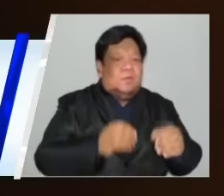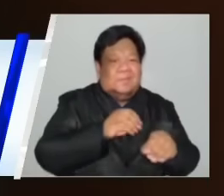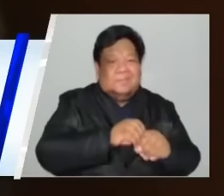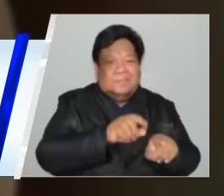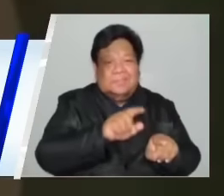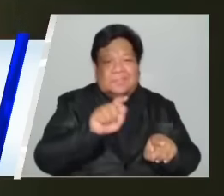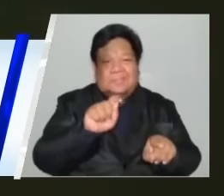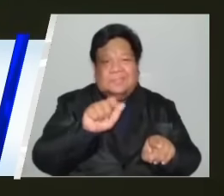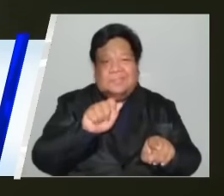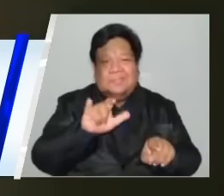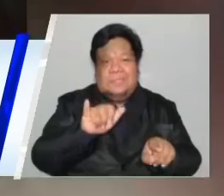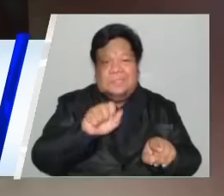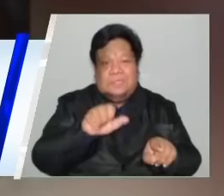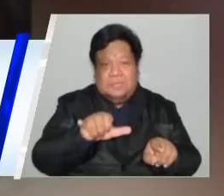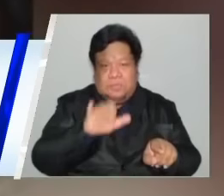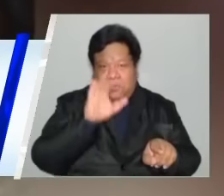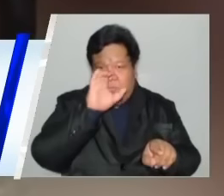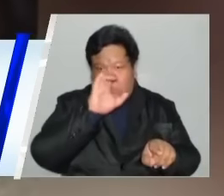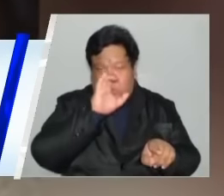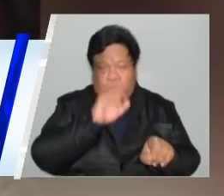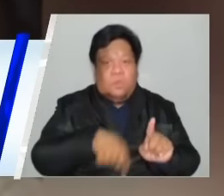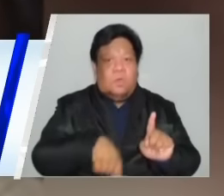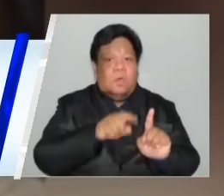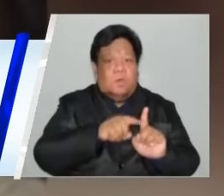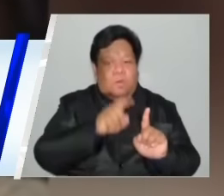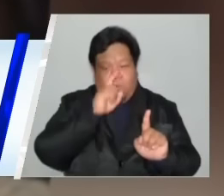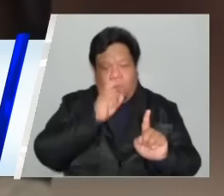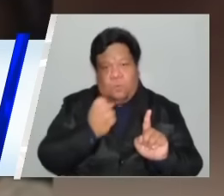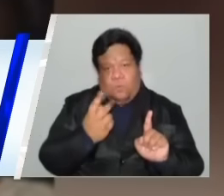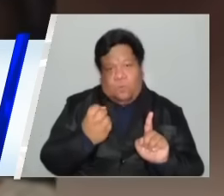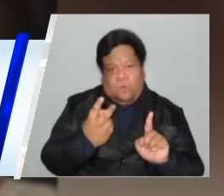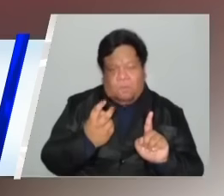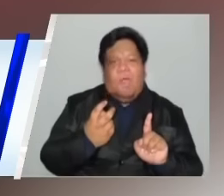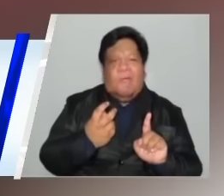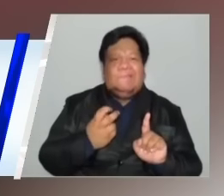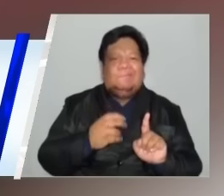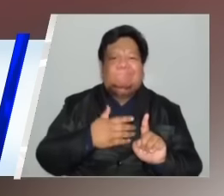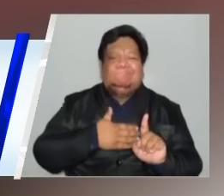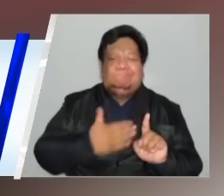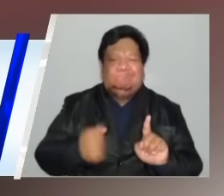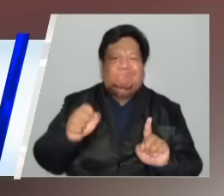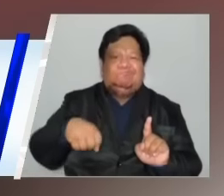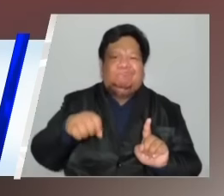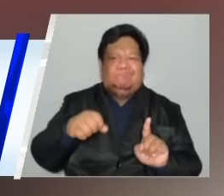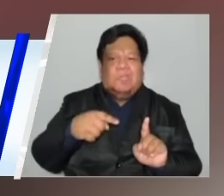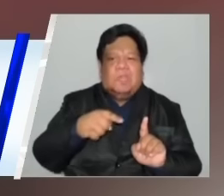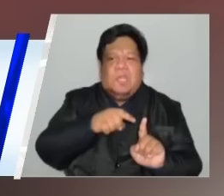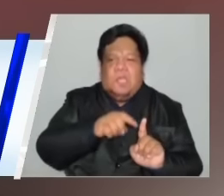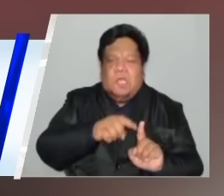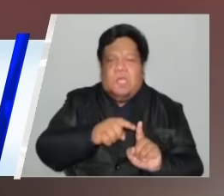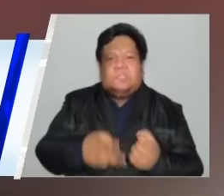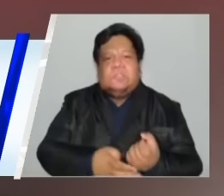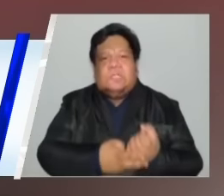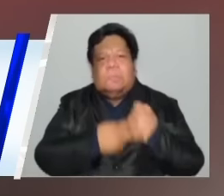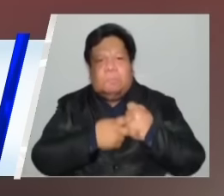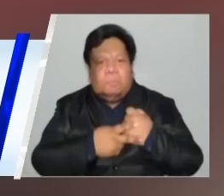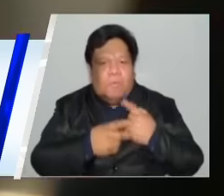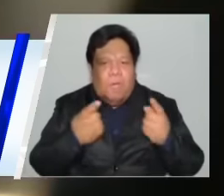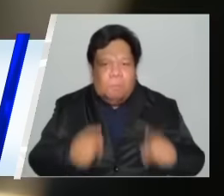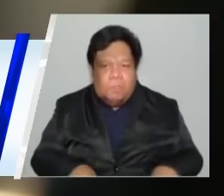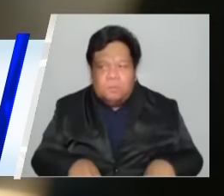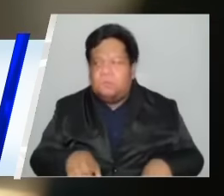umamin sa pagiging drug courier. Isa siya sa 19 na minor de edad na nasagip sa isang buy-bust operation noong November